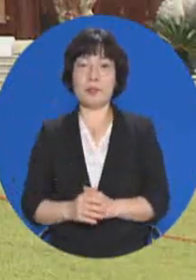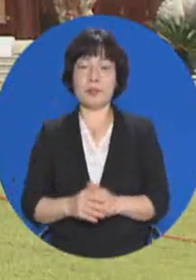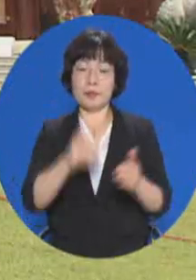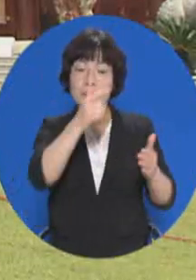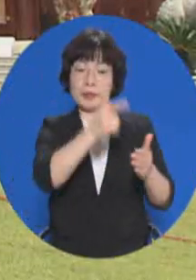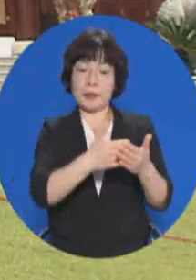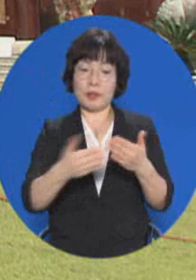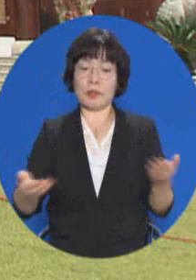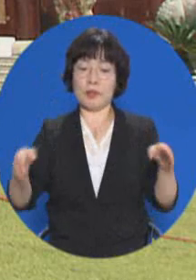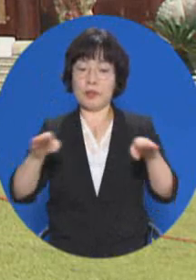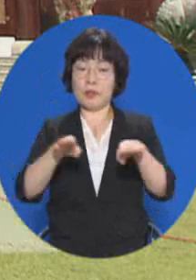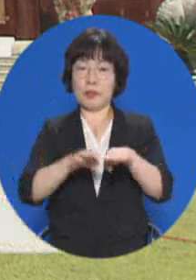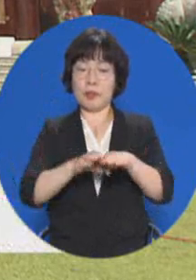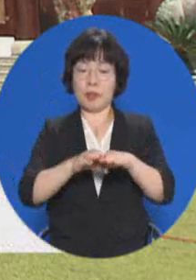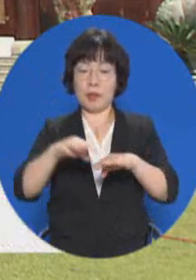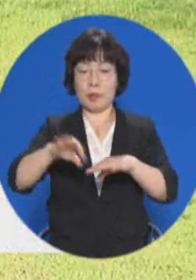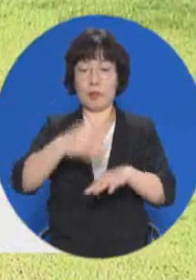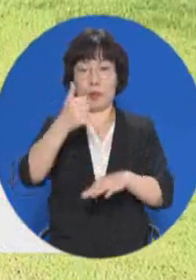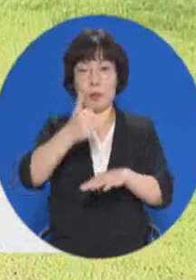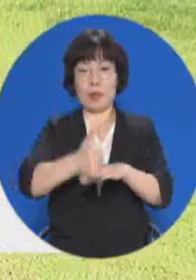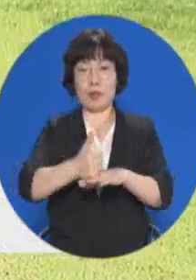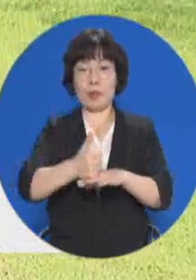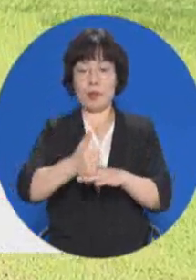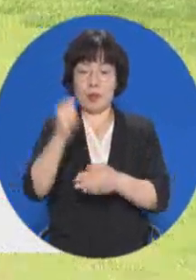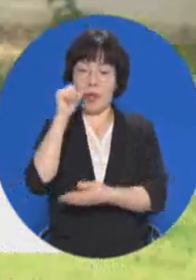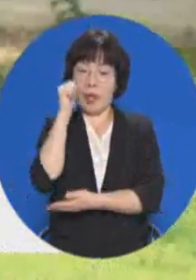강진 미술관에 세워진 세종대왕 동상은